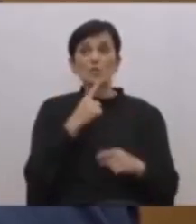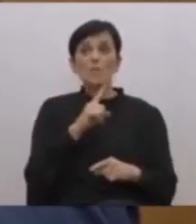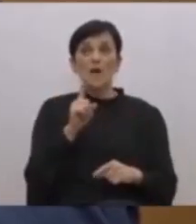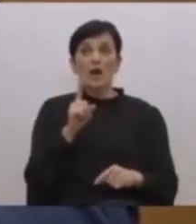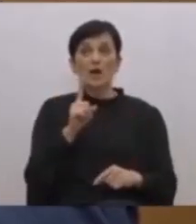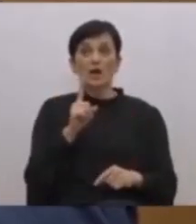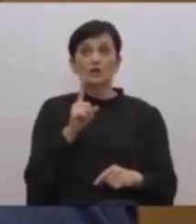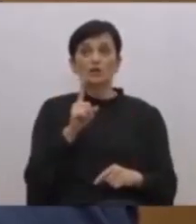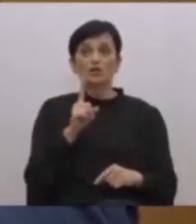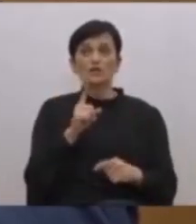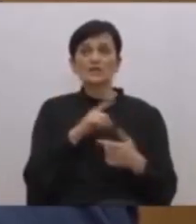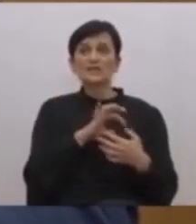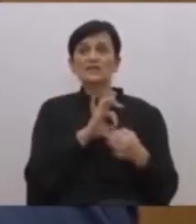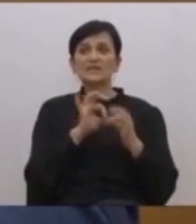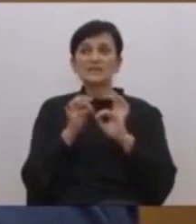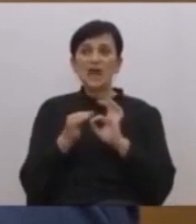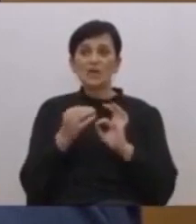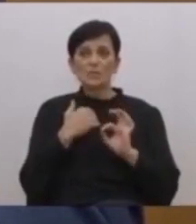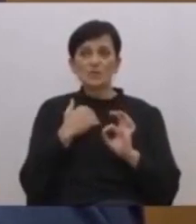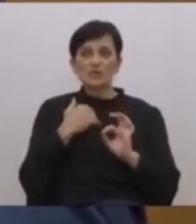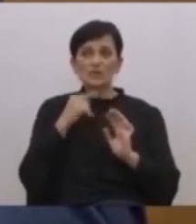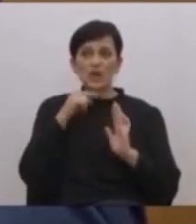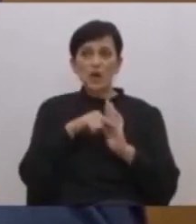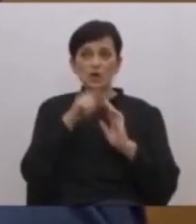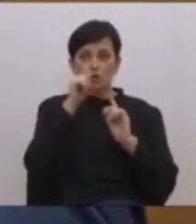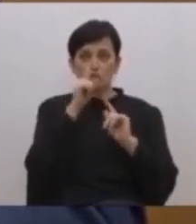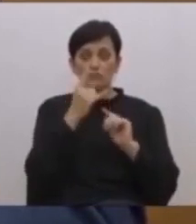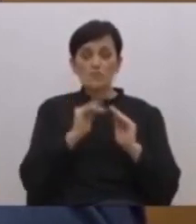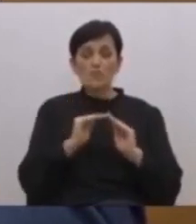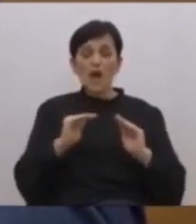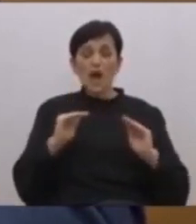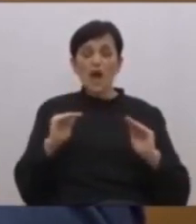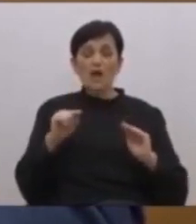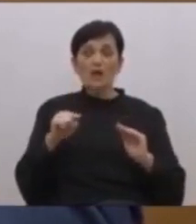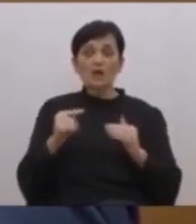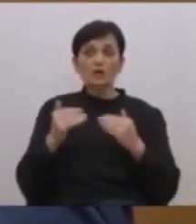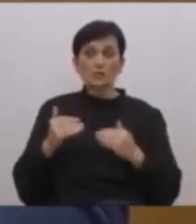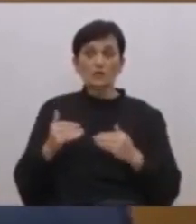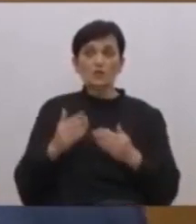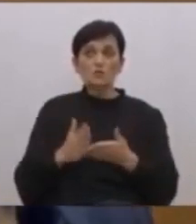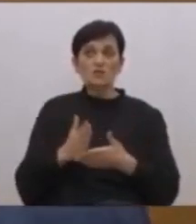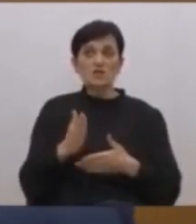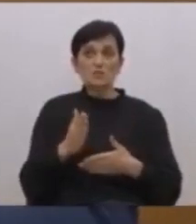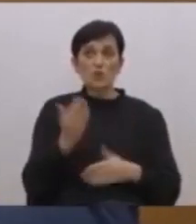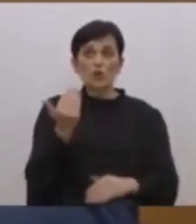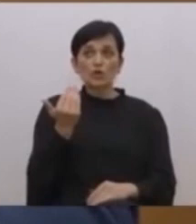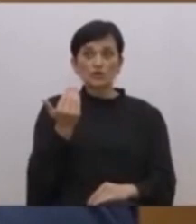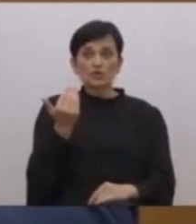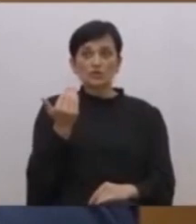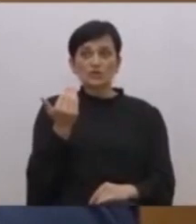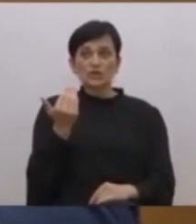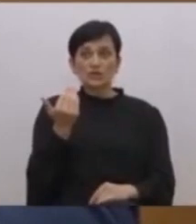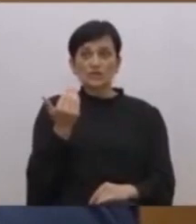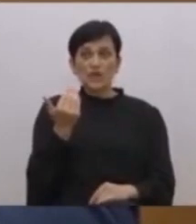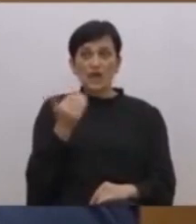zalian upro datsrulebit minda da upro rmat skolamdeli aghzdis mimartulebit. Tkven